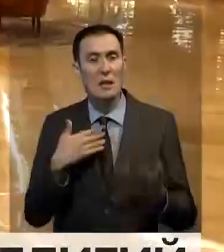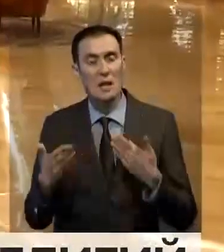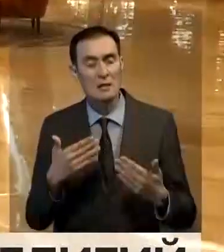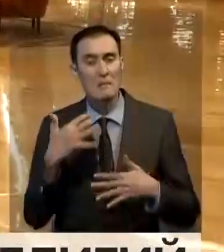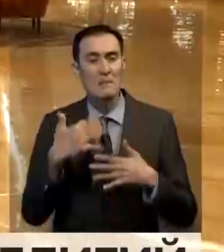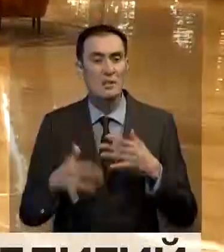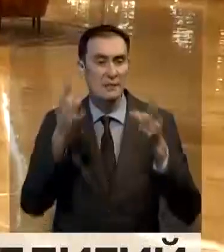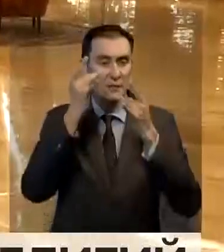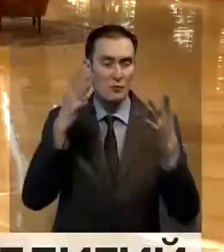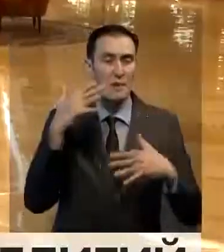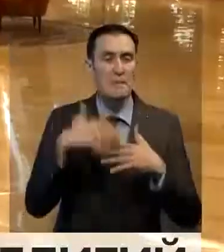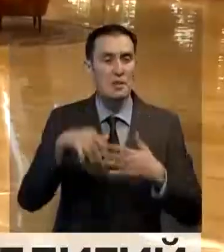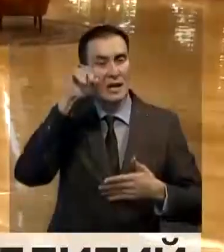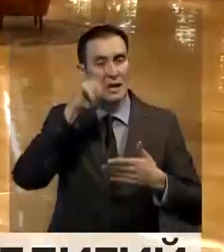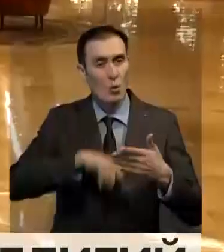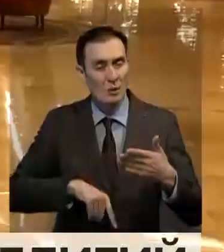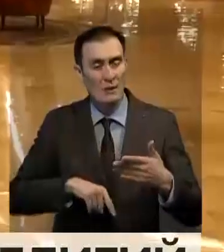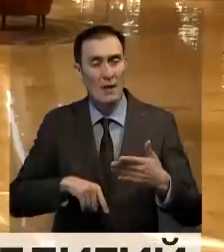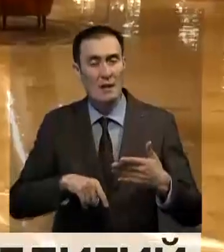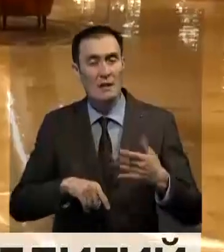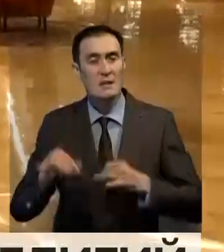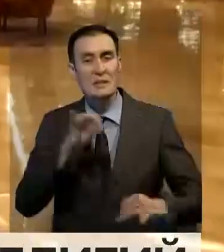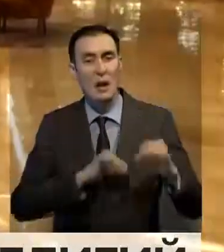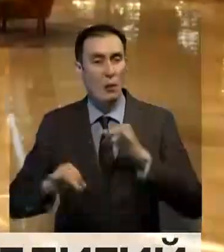межцивилизационного и межрелигиозного диалога.